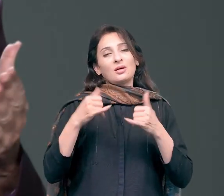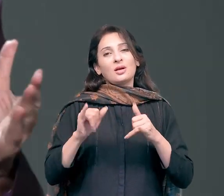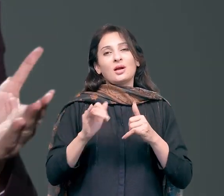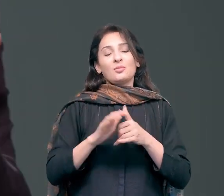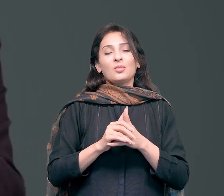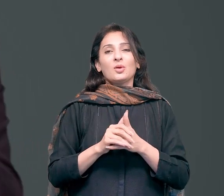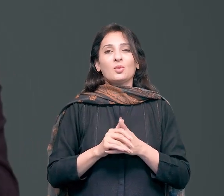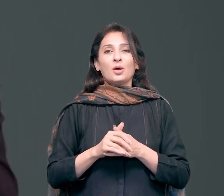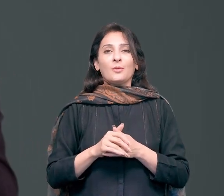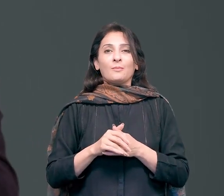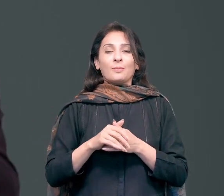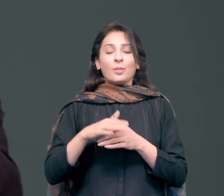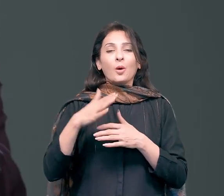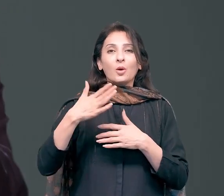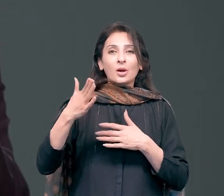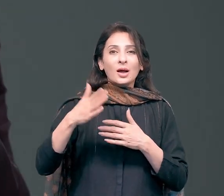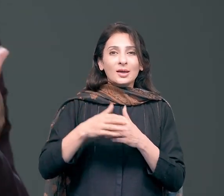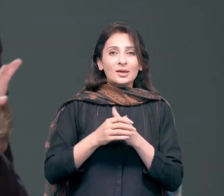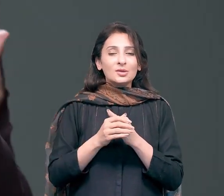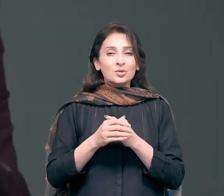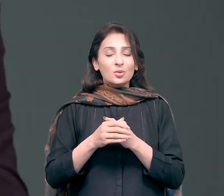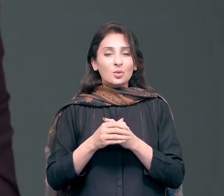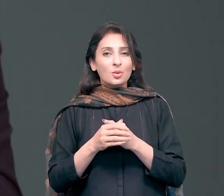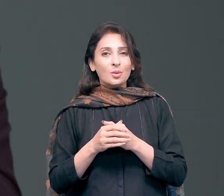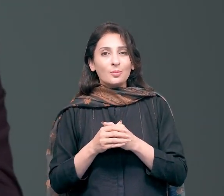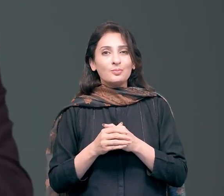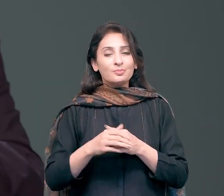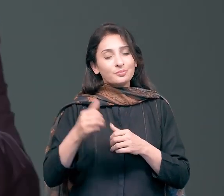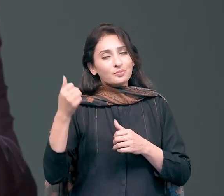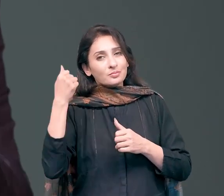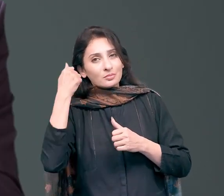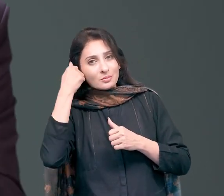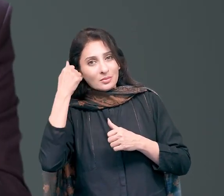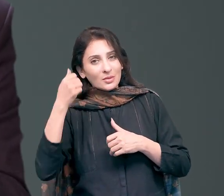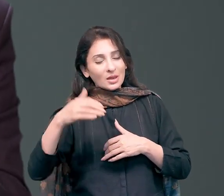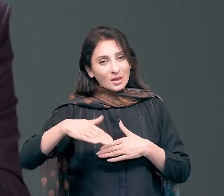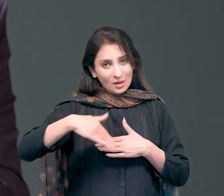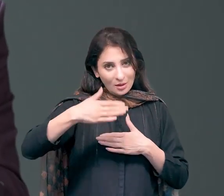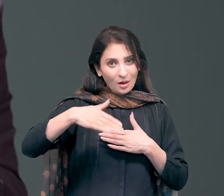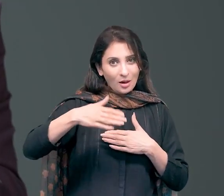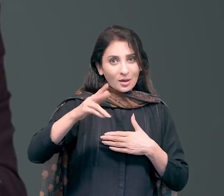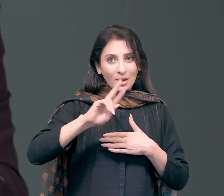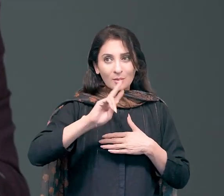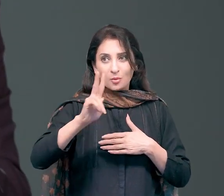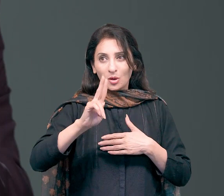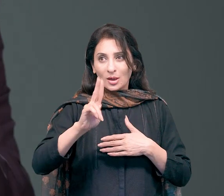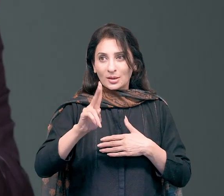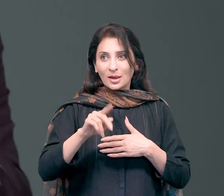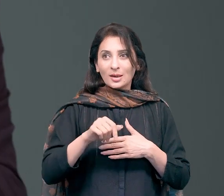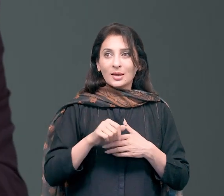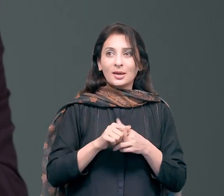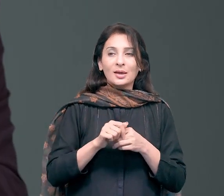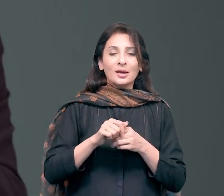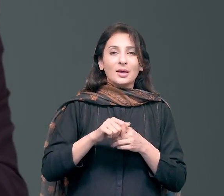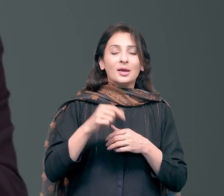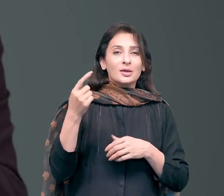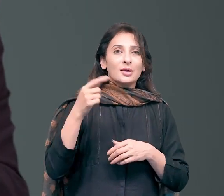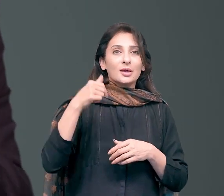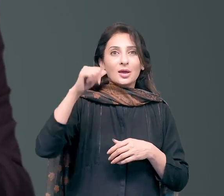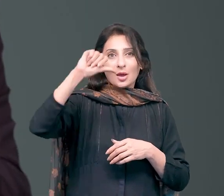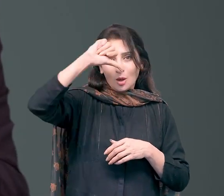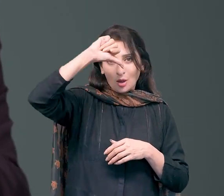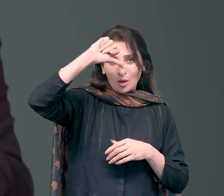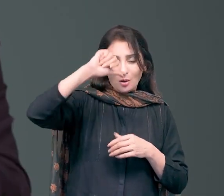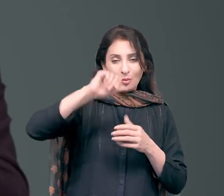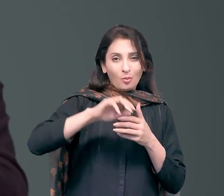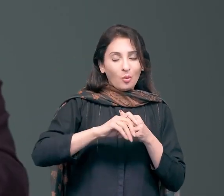مسلمانوں کو ایک علیحدہ ریاست چاہیے ہوگی، اور وہ پہلے ہی کہہ گئے تھے الہ آباد میں 1930 کے خطبے میں